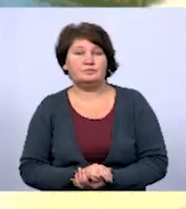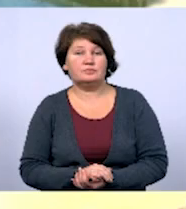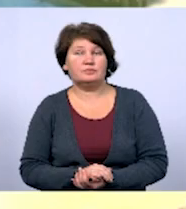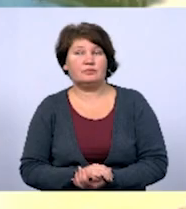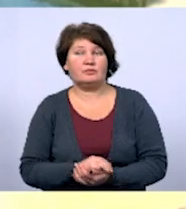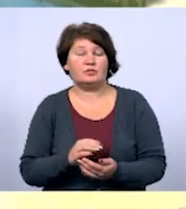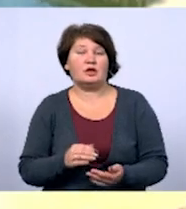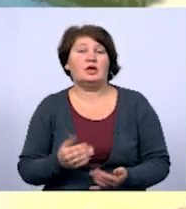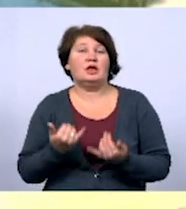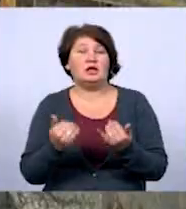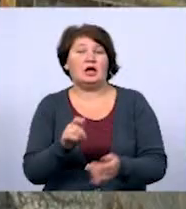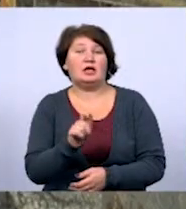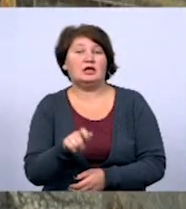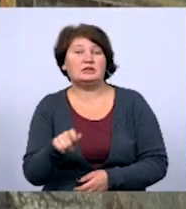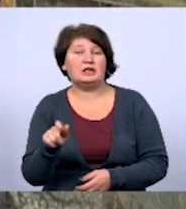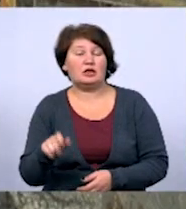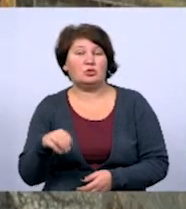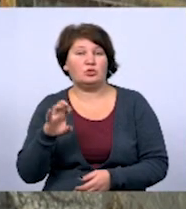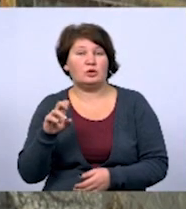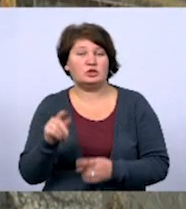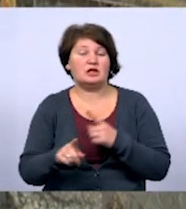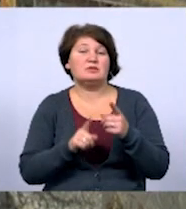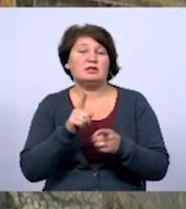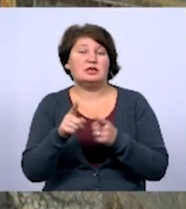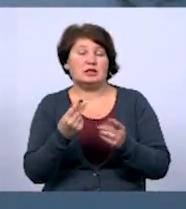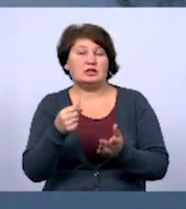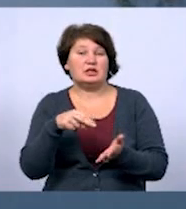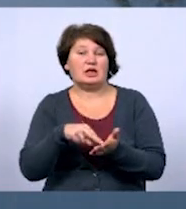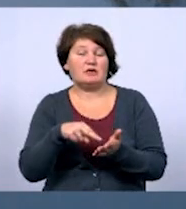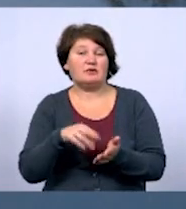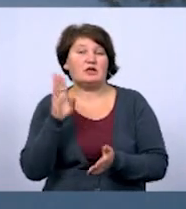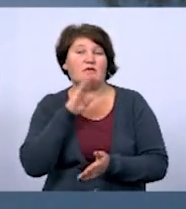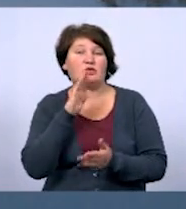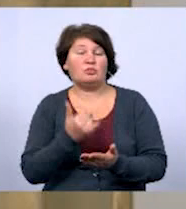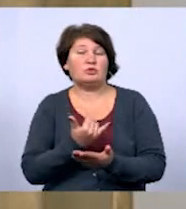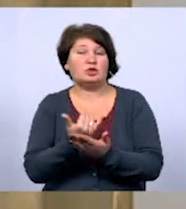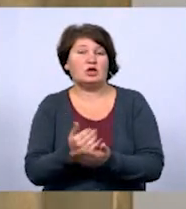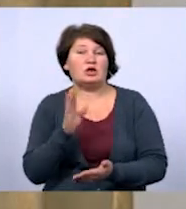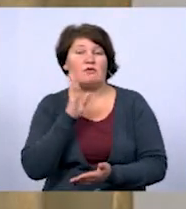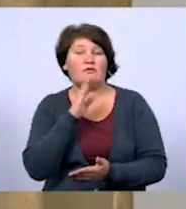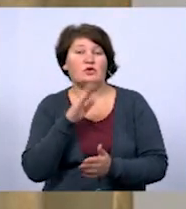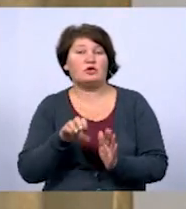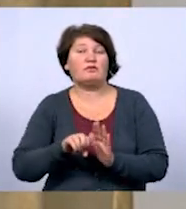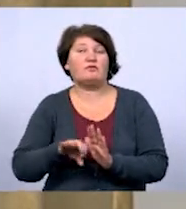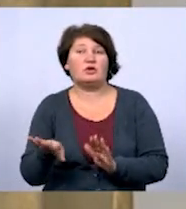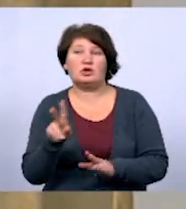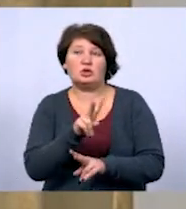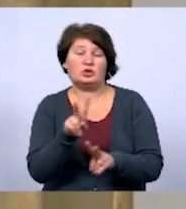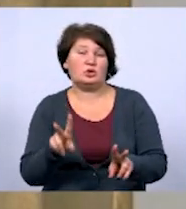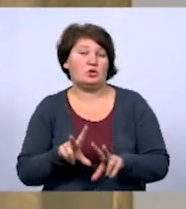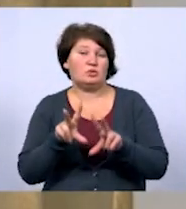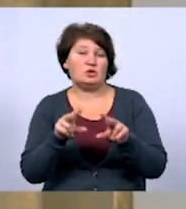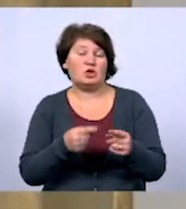Для населення Тлумача змінилися тарифи на водопостачання та водовідведення. Ніхто не обіцяє, що це повернеться